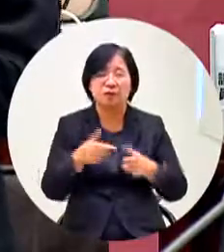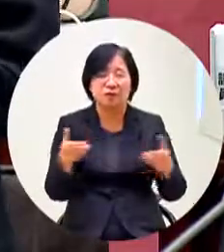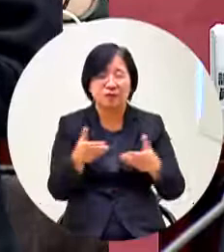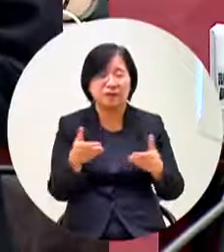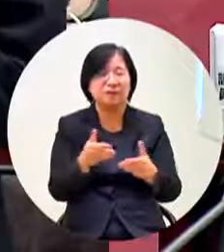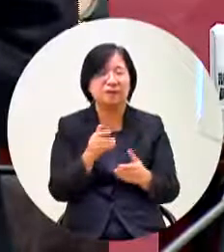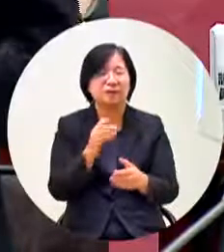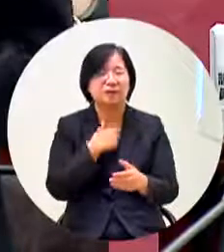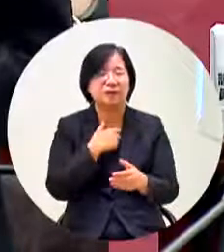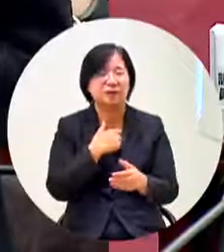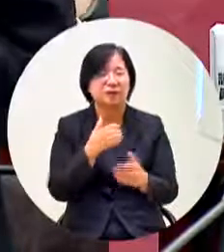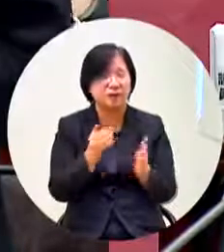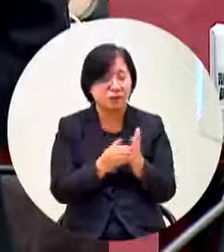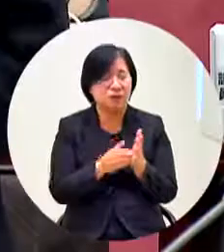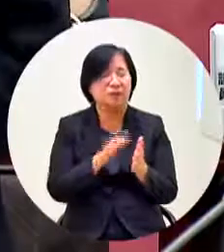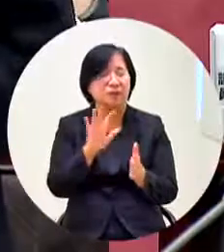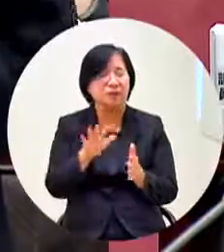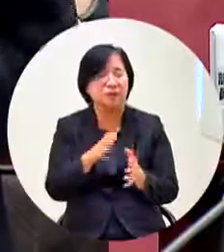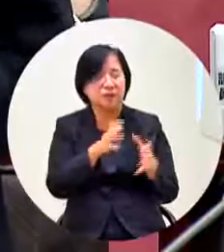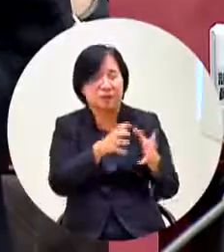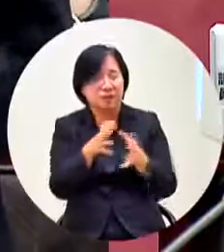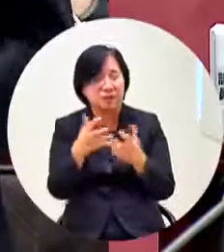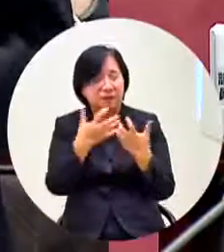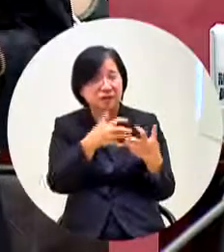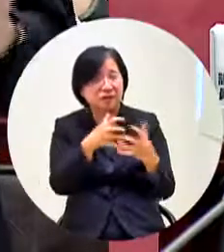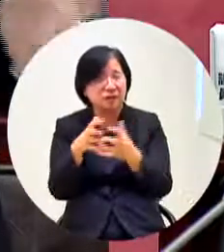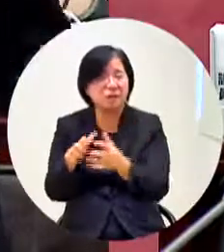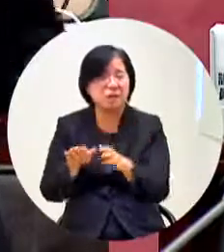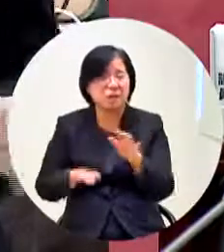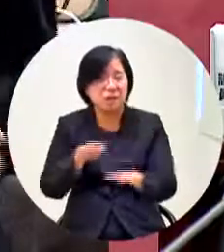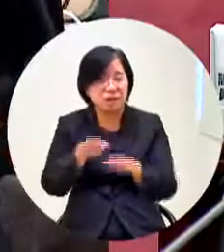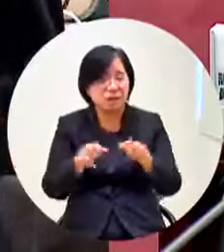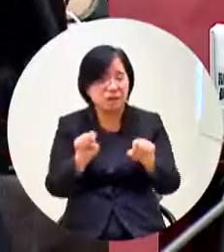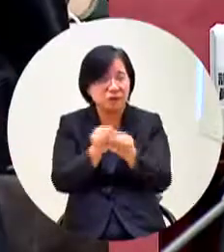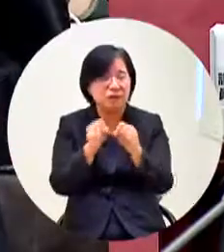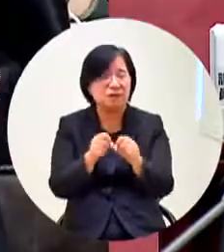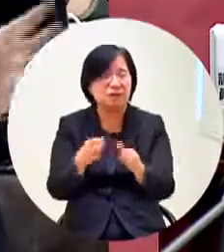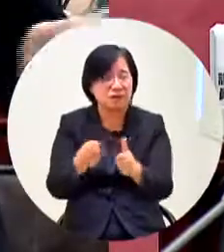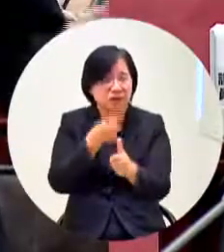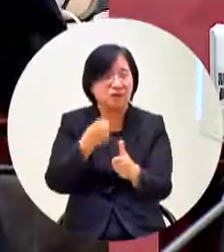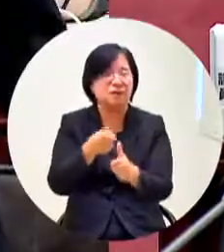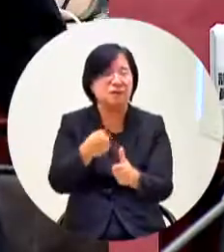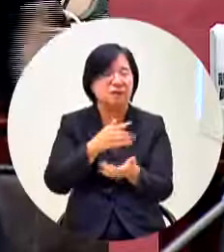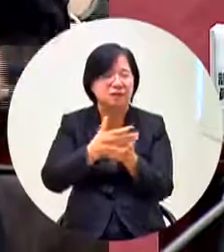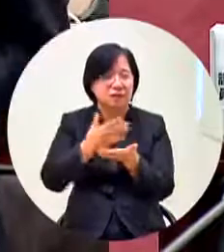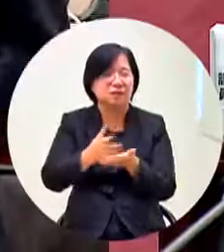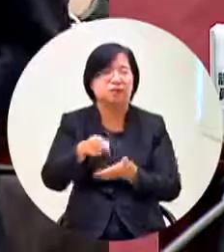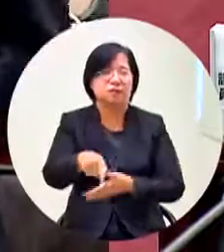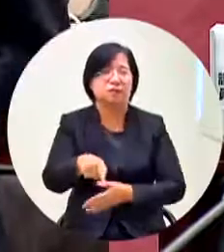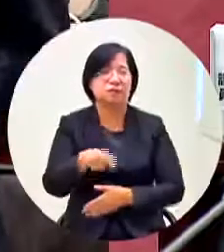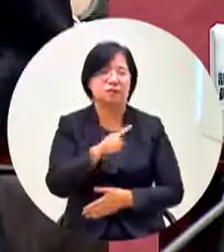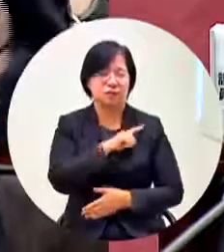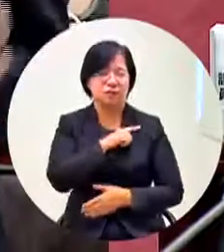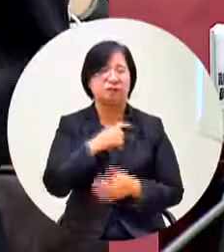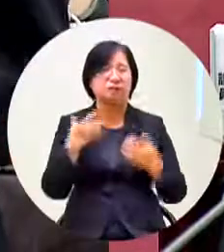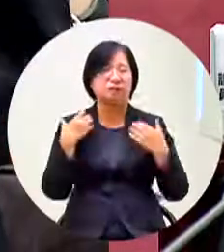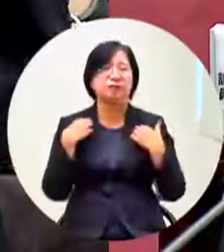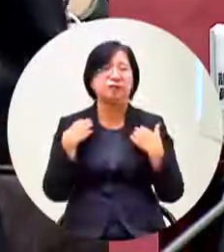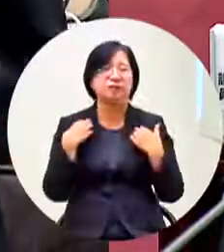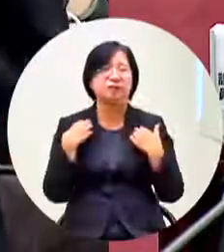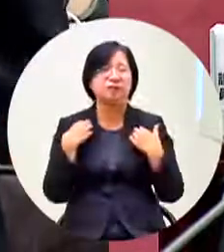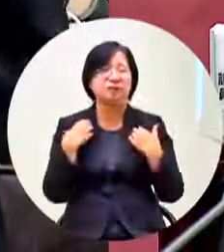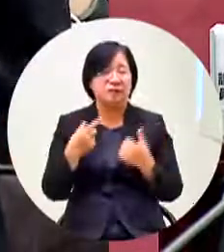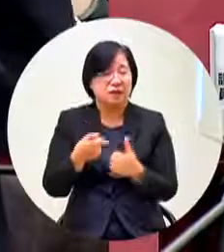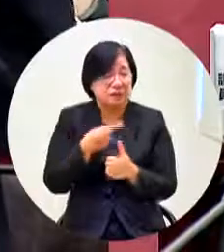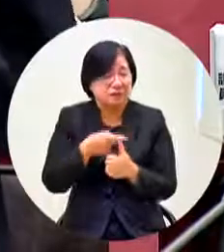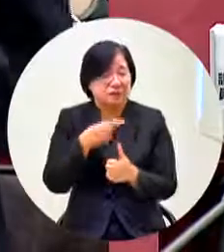完整性，如果有损害、步道损害，这个是要优先去处理的。哦，这个是我们自己的责任哦，优先要去处理。